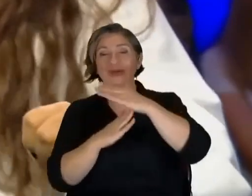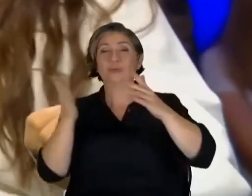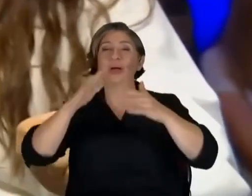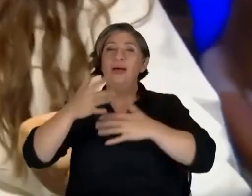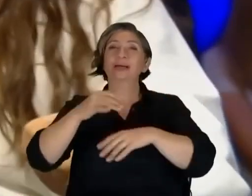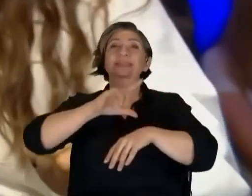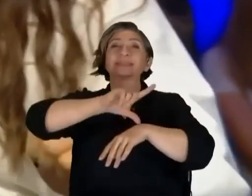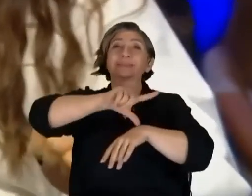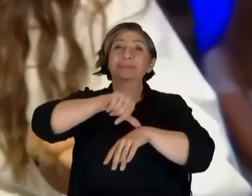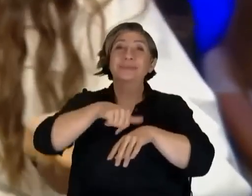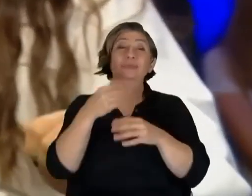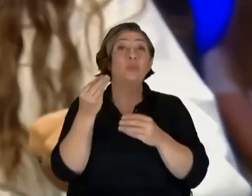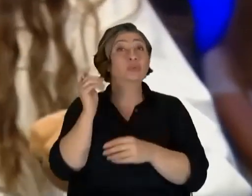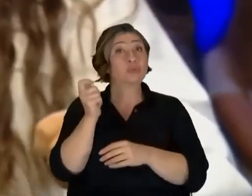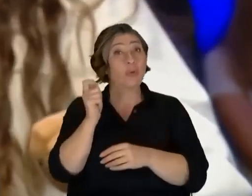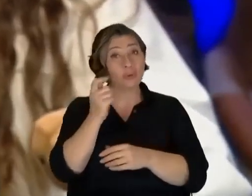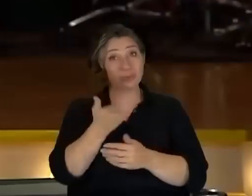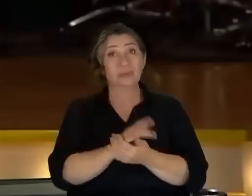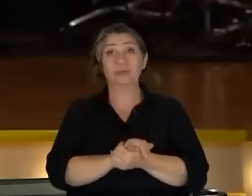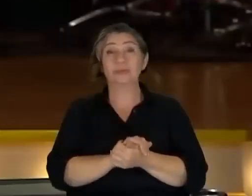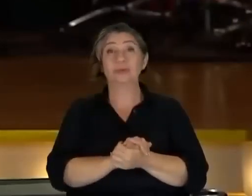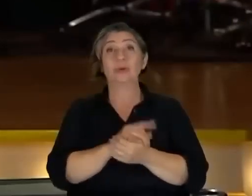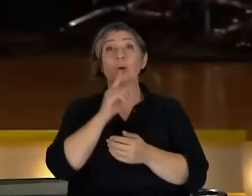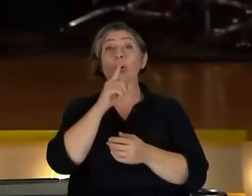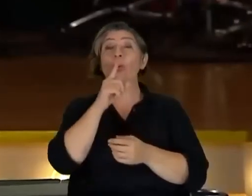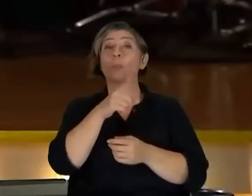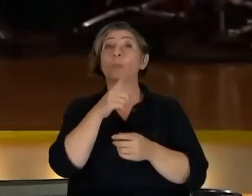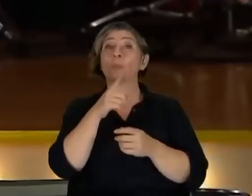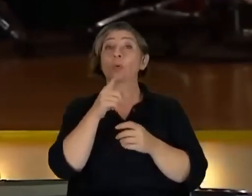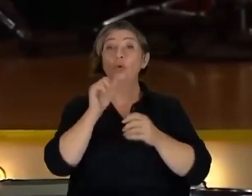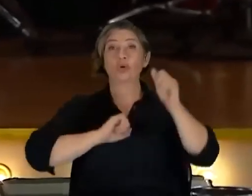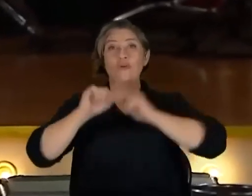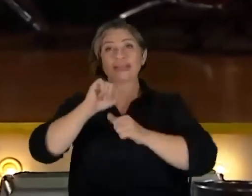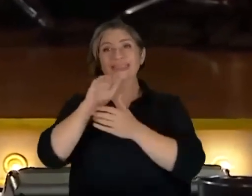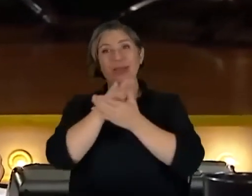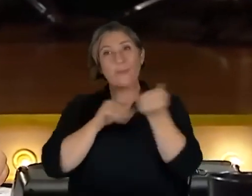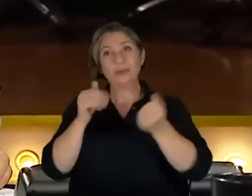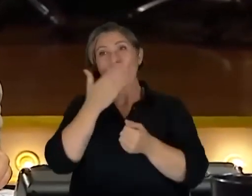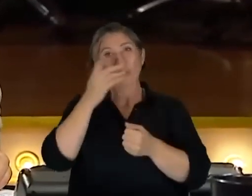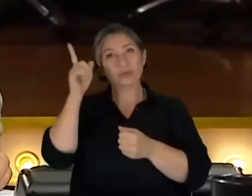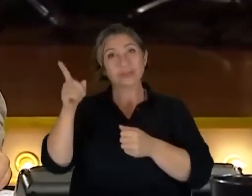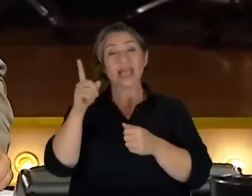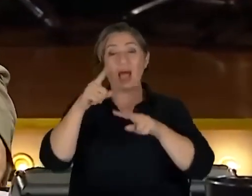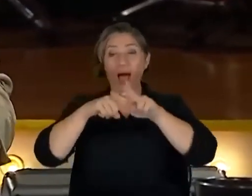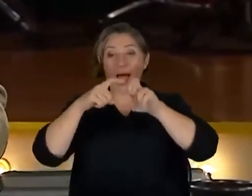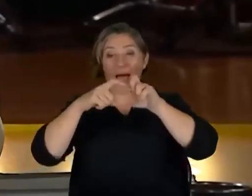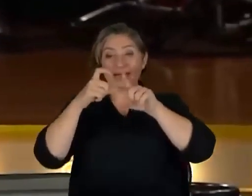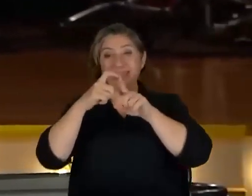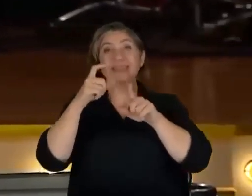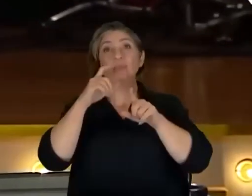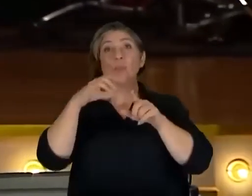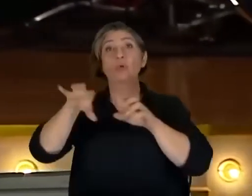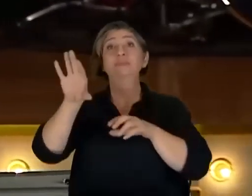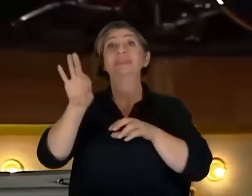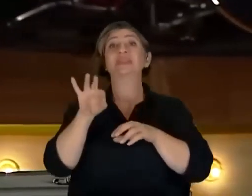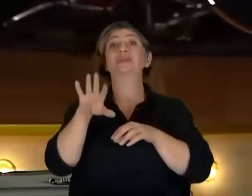veriyorum. Yok, çok zor bir şey. Evet zor. Peki gerçekten. Bu genelde konservatuvarlarda arp bölümü herhalde